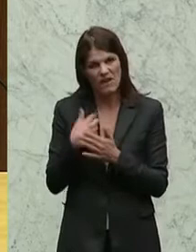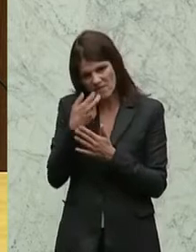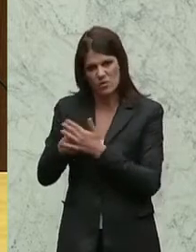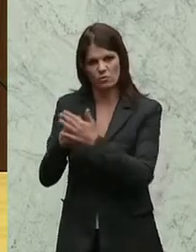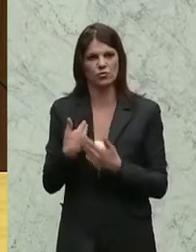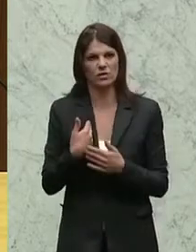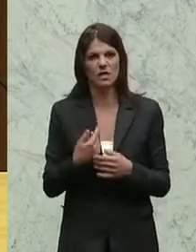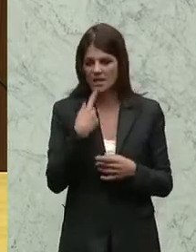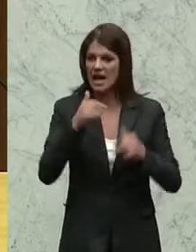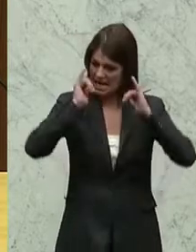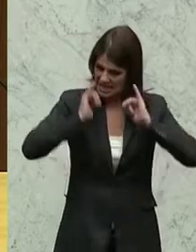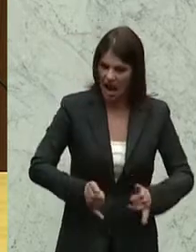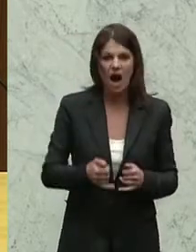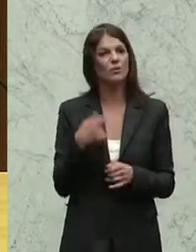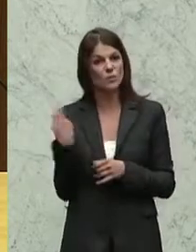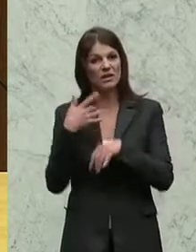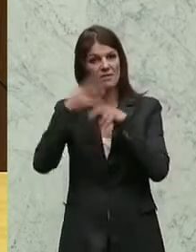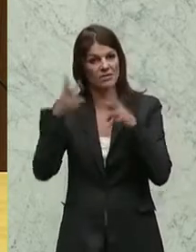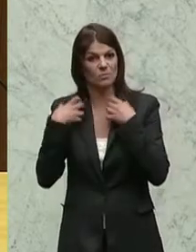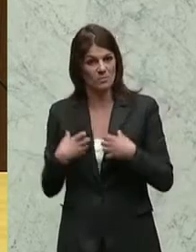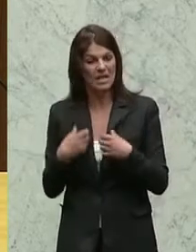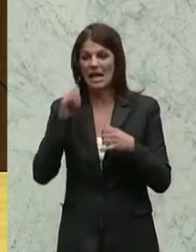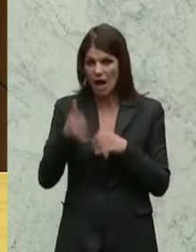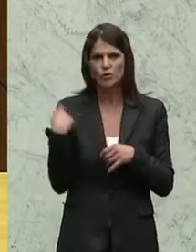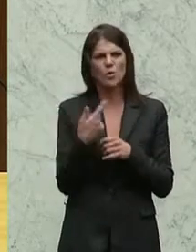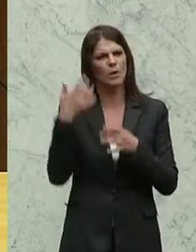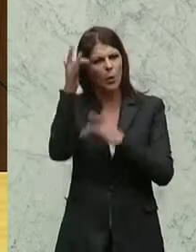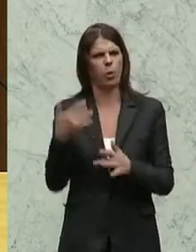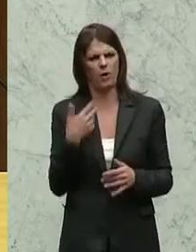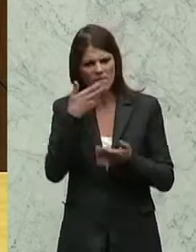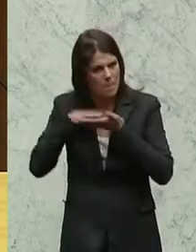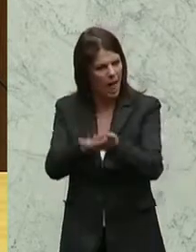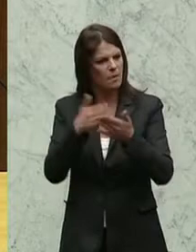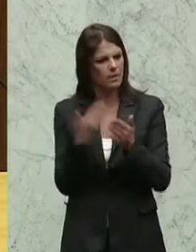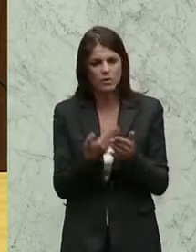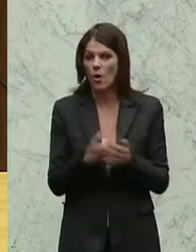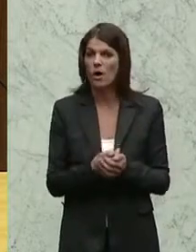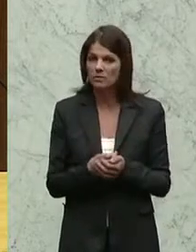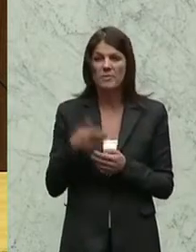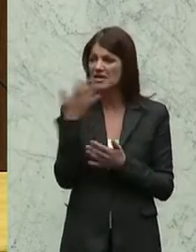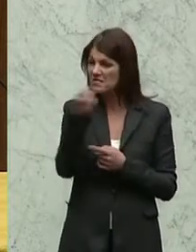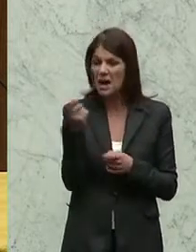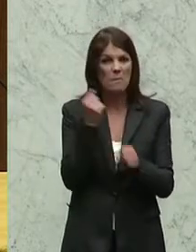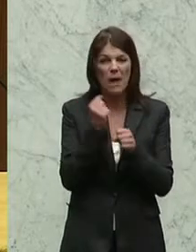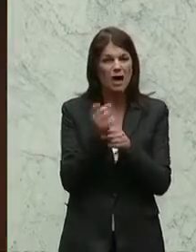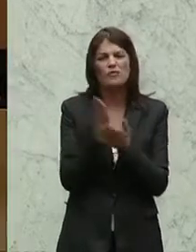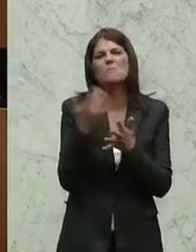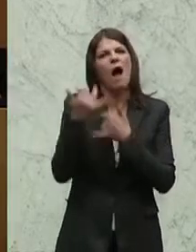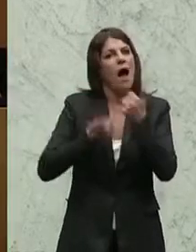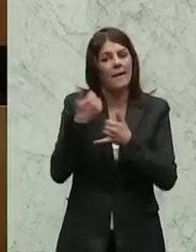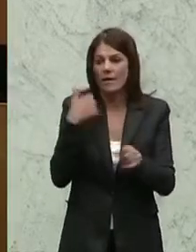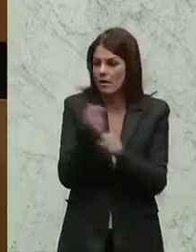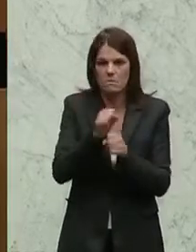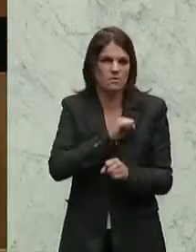den Wirten, ja zu unserer Kultur, ja zu unseren Gasthäusern, die möchten wir erhalten und es ihnen auch etwas leichter machen, weil das, was ihr macht, das ist ja seit Jahren nicht mehr